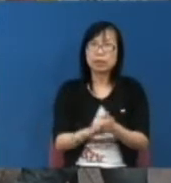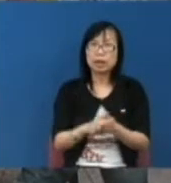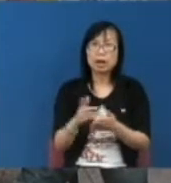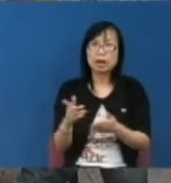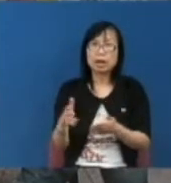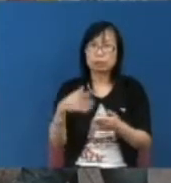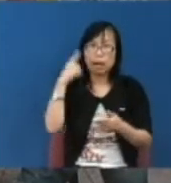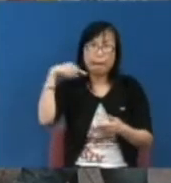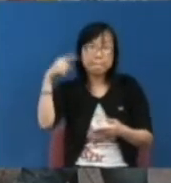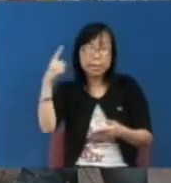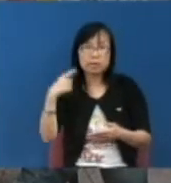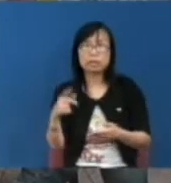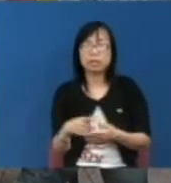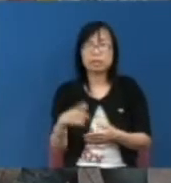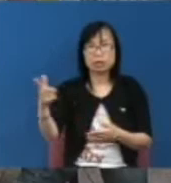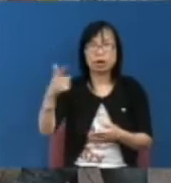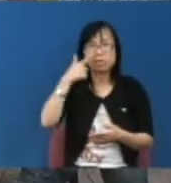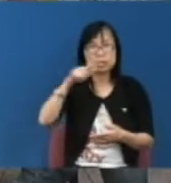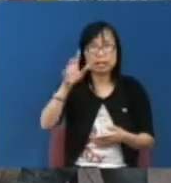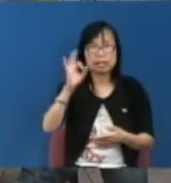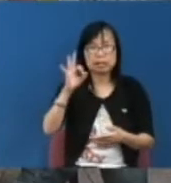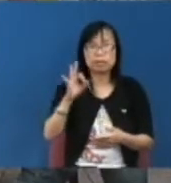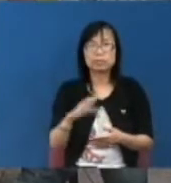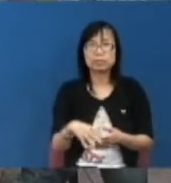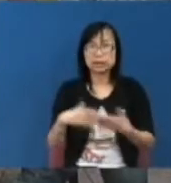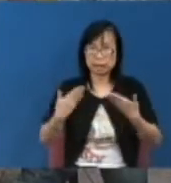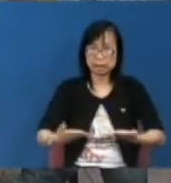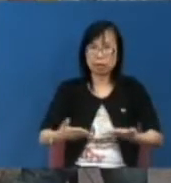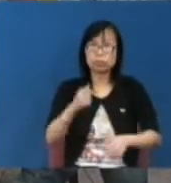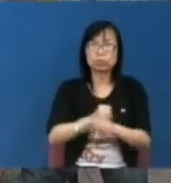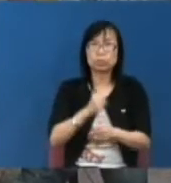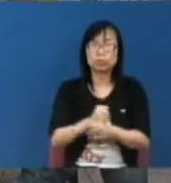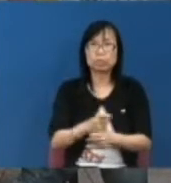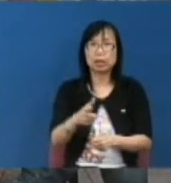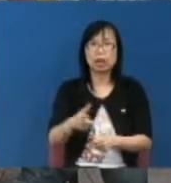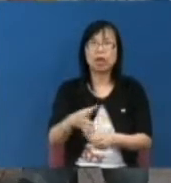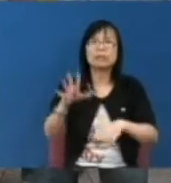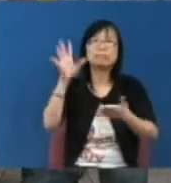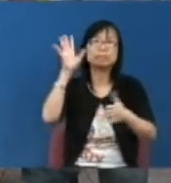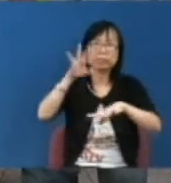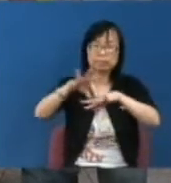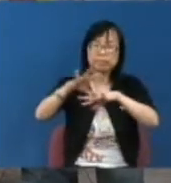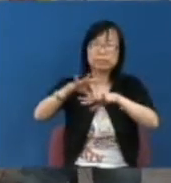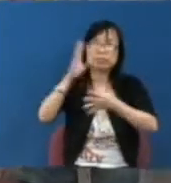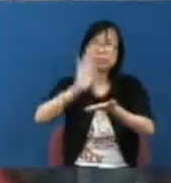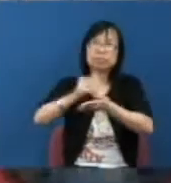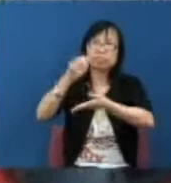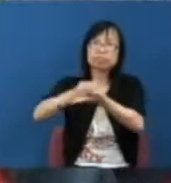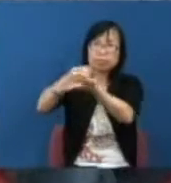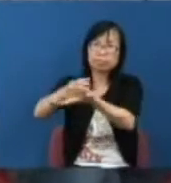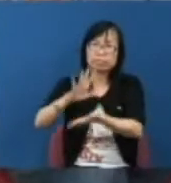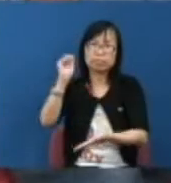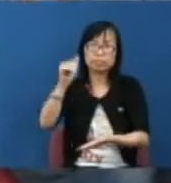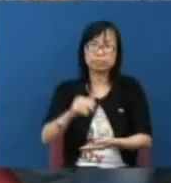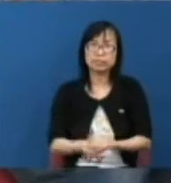家喺美國嚟講咧，就依個係最新潮流咯。咁如果做到的話咧，就應該可以攞個金獎添。 咦？咁其實聽你咁講都好實在喎，好